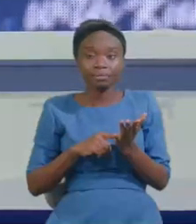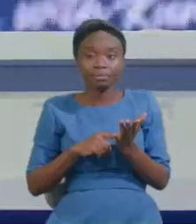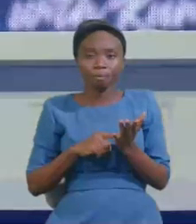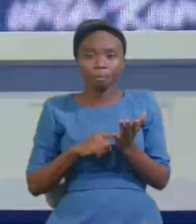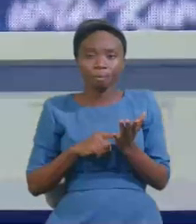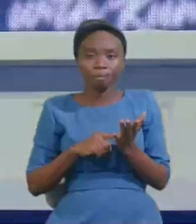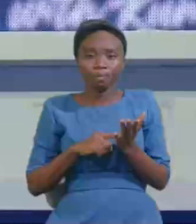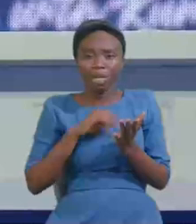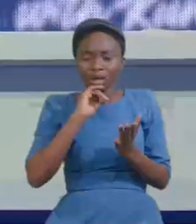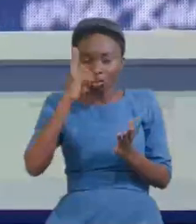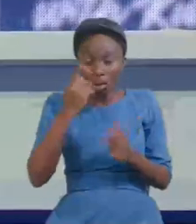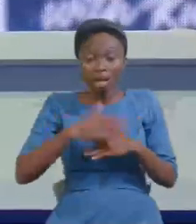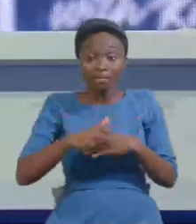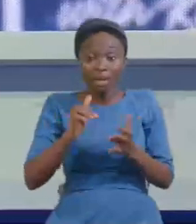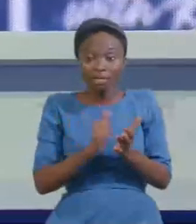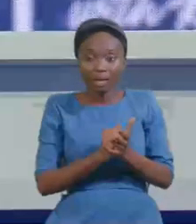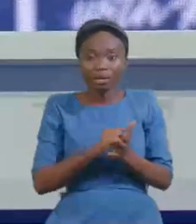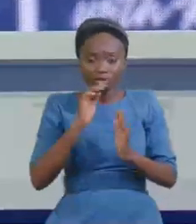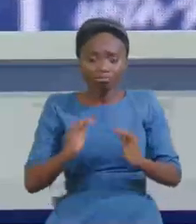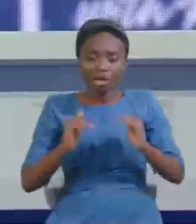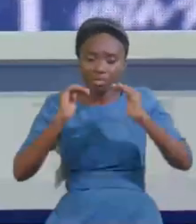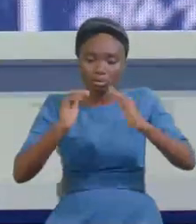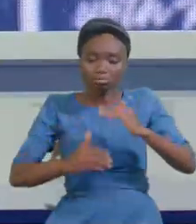Tu dois maintenant admettre